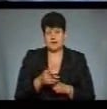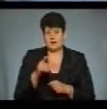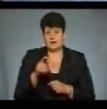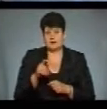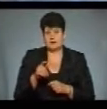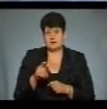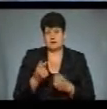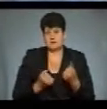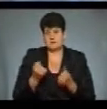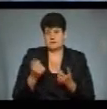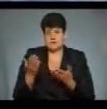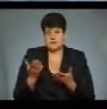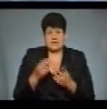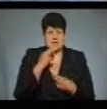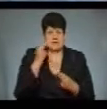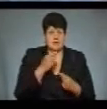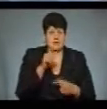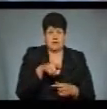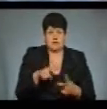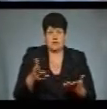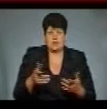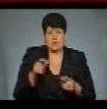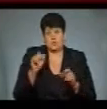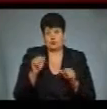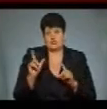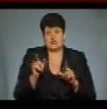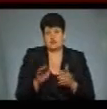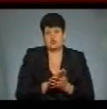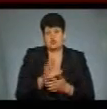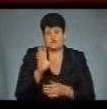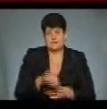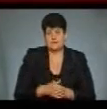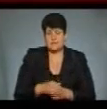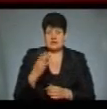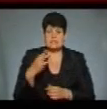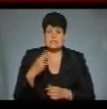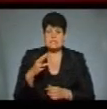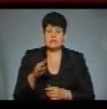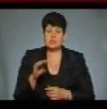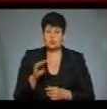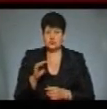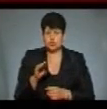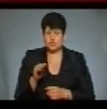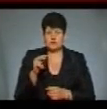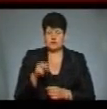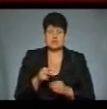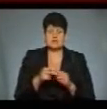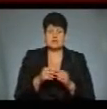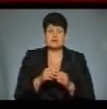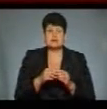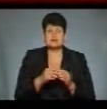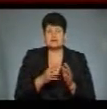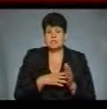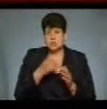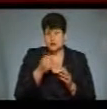то юридично людина має право їхати безкоштовно взагалі. 30 жовтня 2018 року виконавчий комітет Тернопільської міської